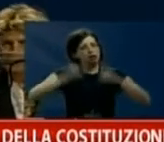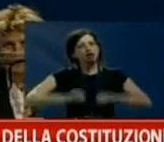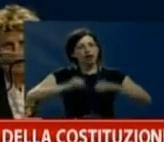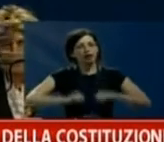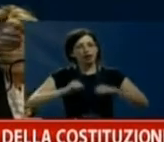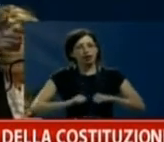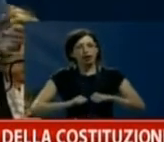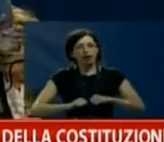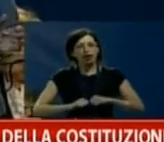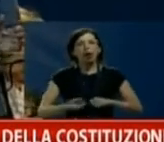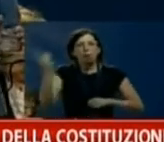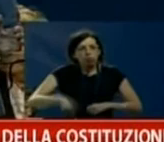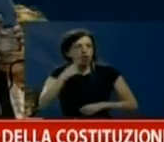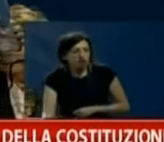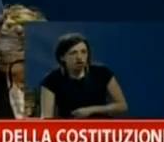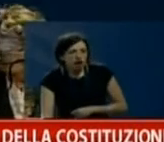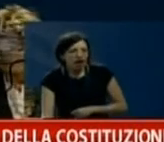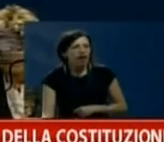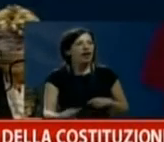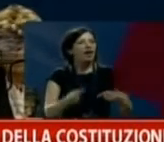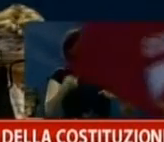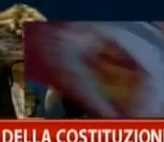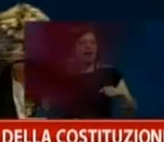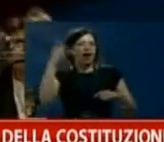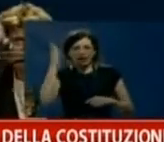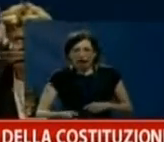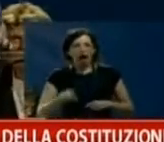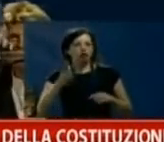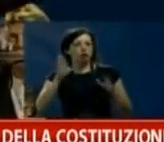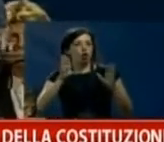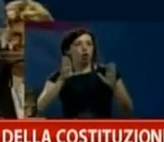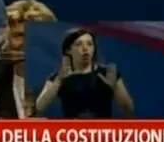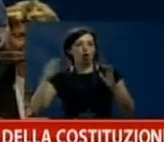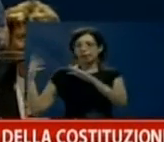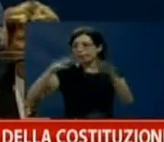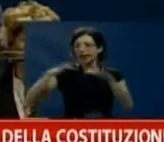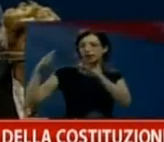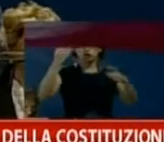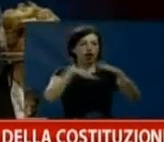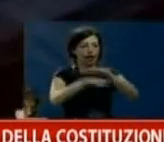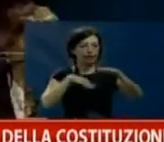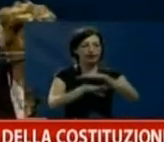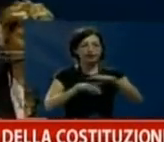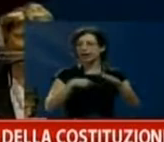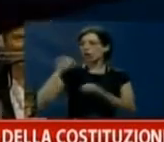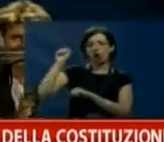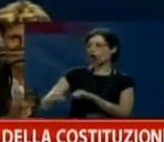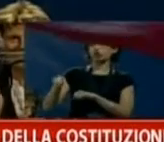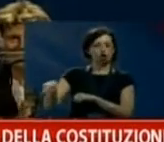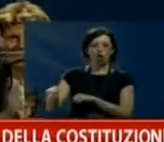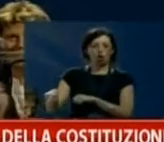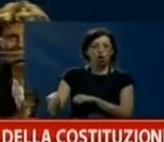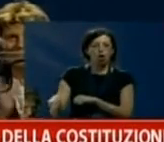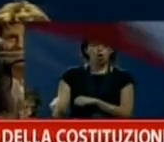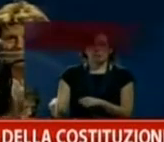del reato di immigrazione clandestina. Si diventa cittadini italiani solo dopo la